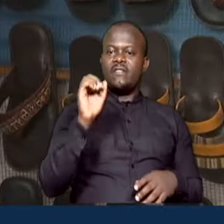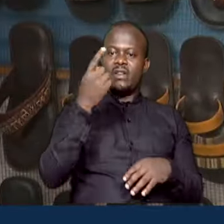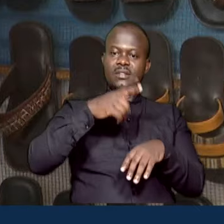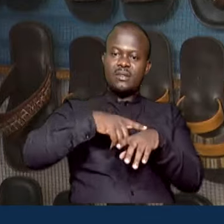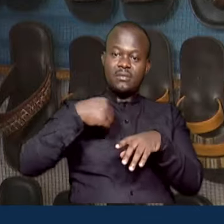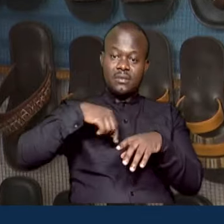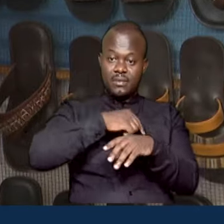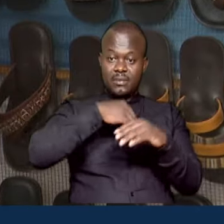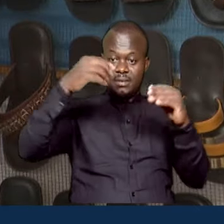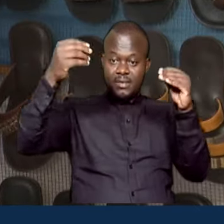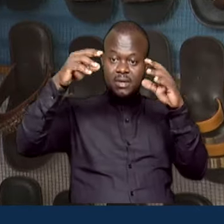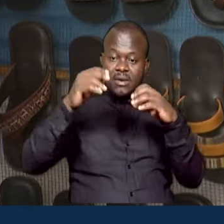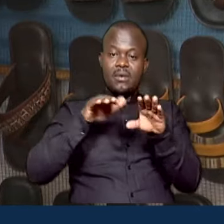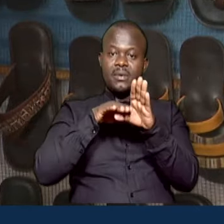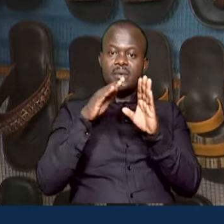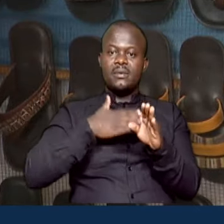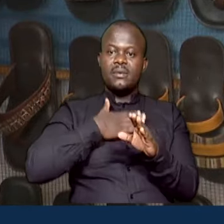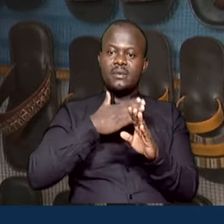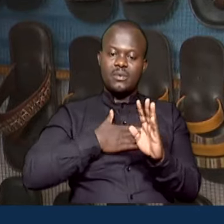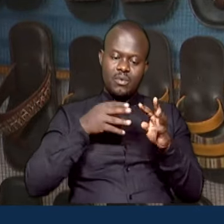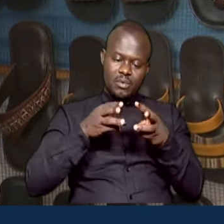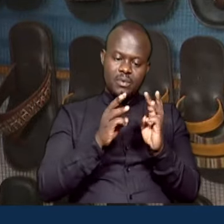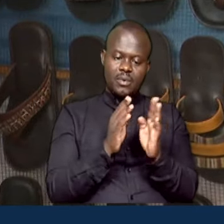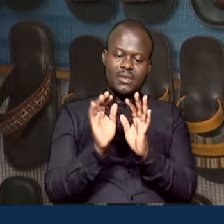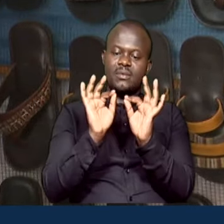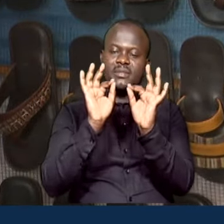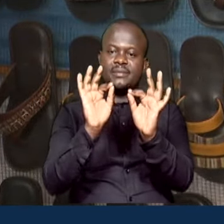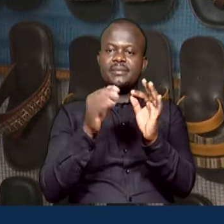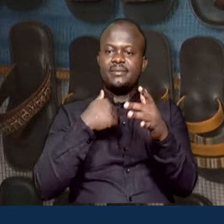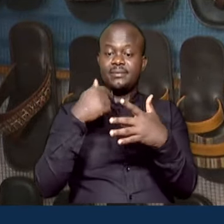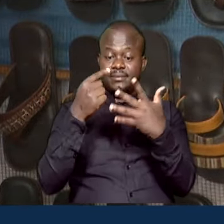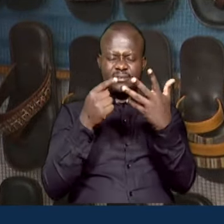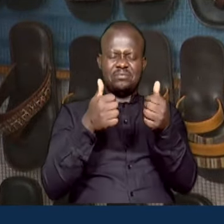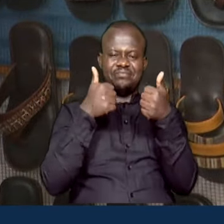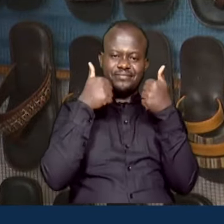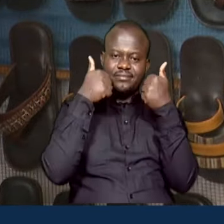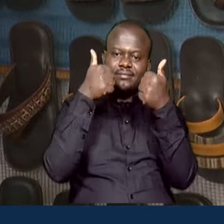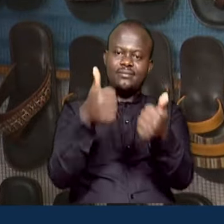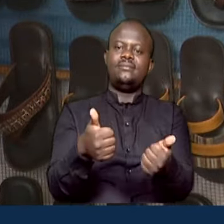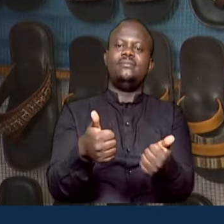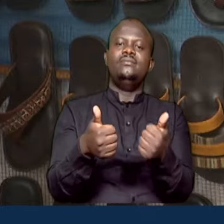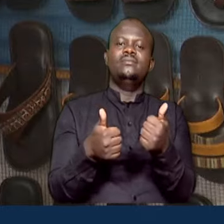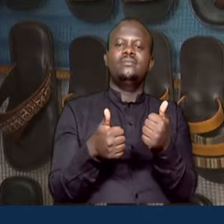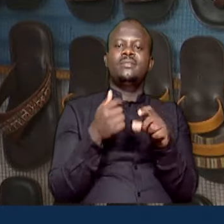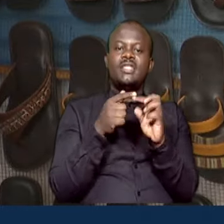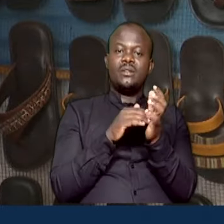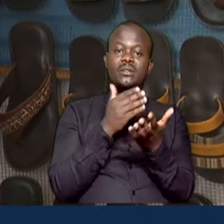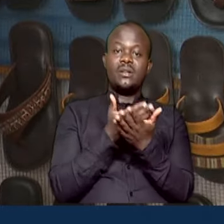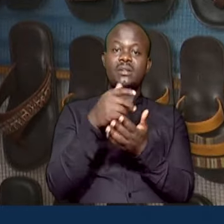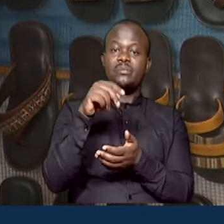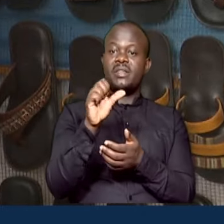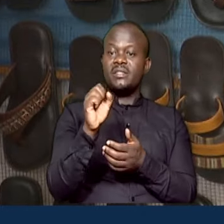nuko bigaragara ko abanyamuryango batwishimiye n'uburyo twateguye neza, dufite ibintu byiza cyane. Gusa twasabaga PSF kugira